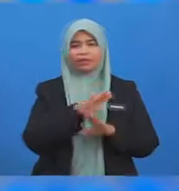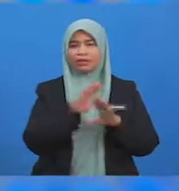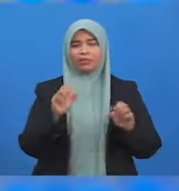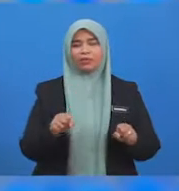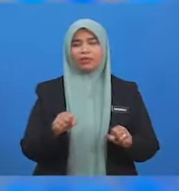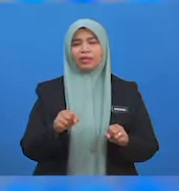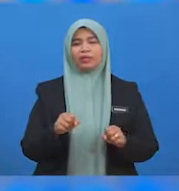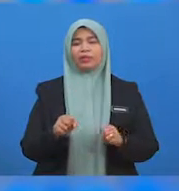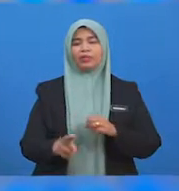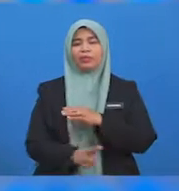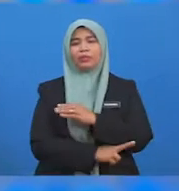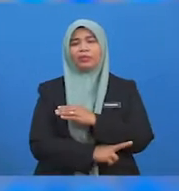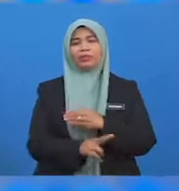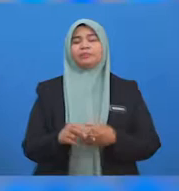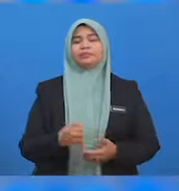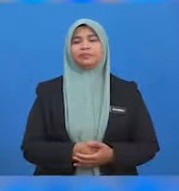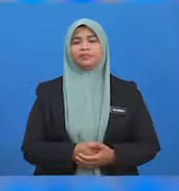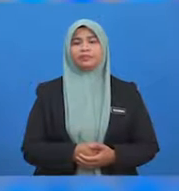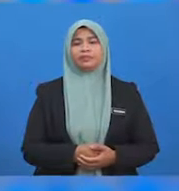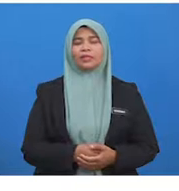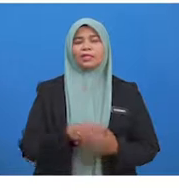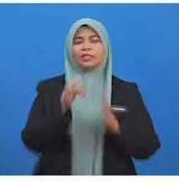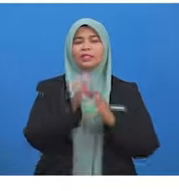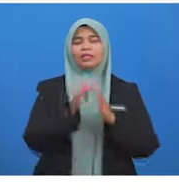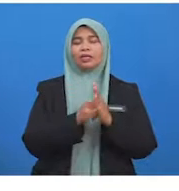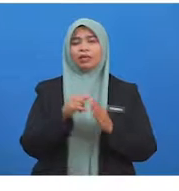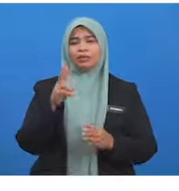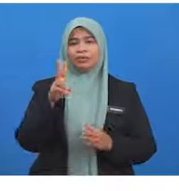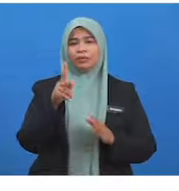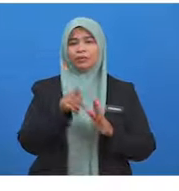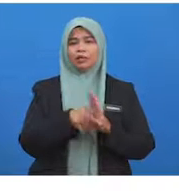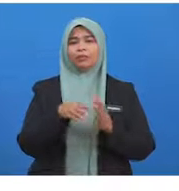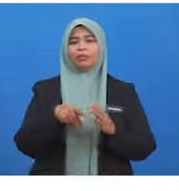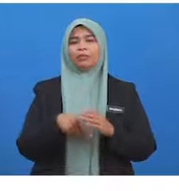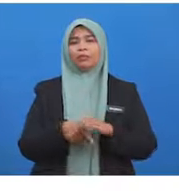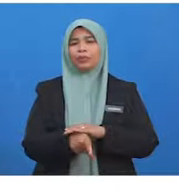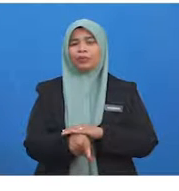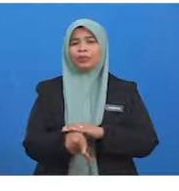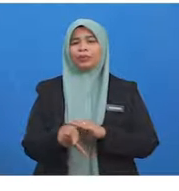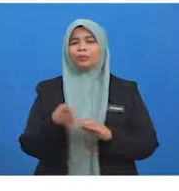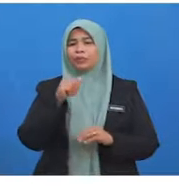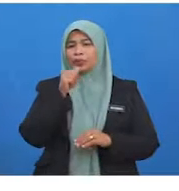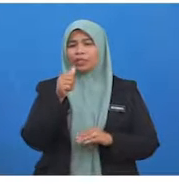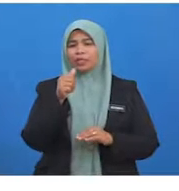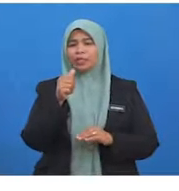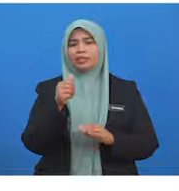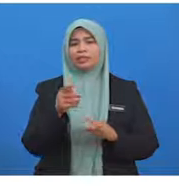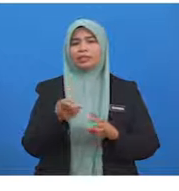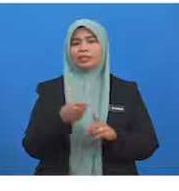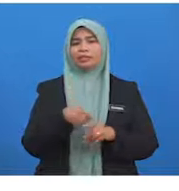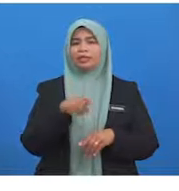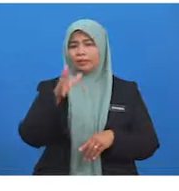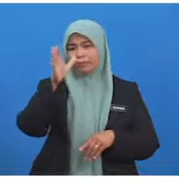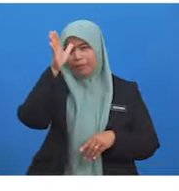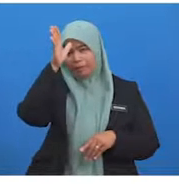ini. Syarat kedua pula ialah si pembunuh bukan terdiri daripada bapa,